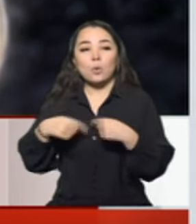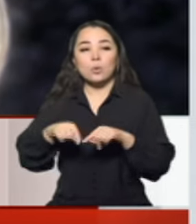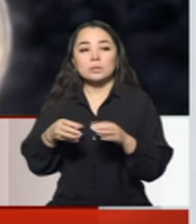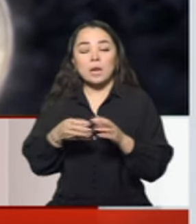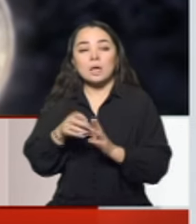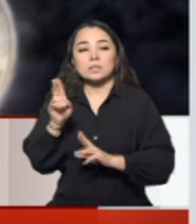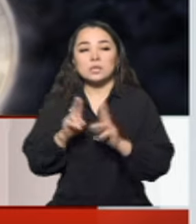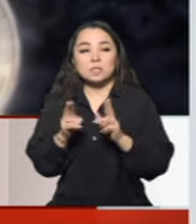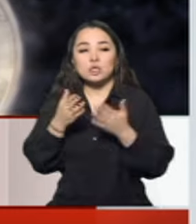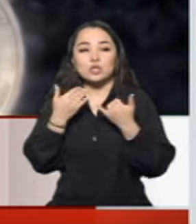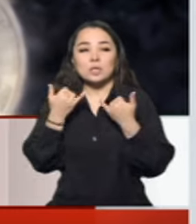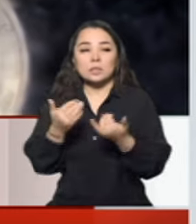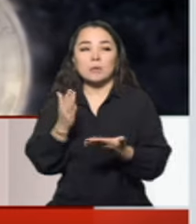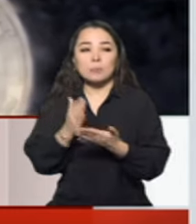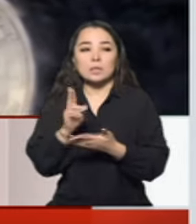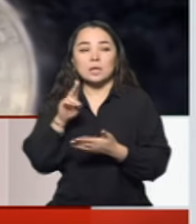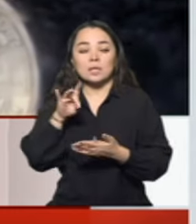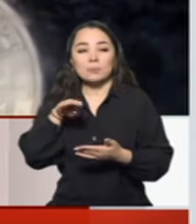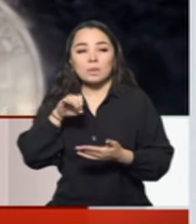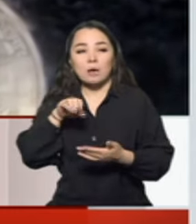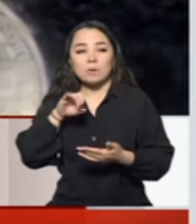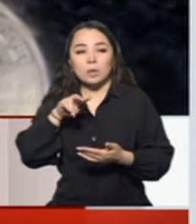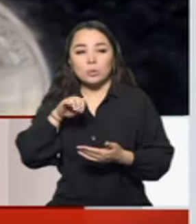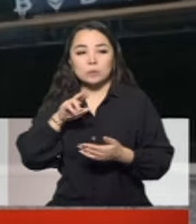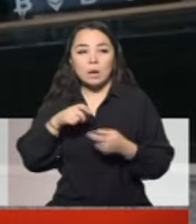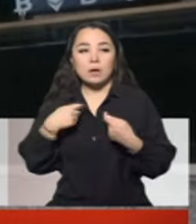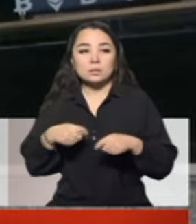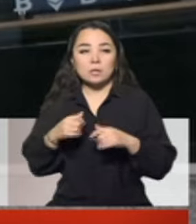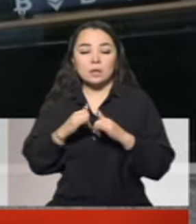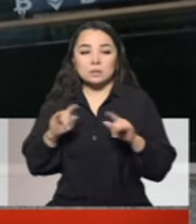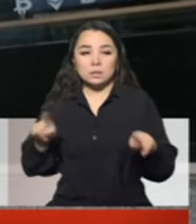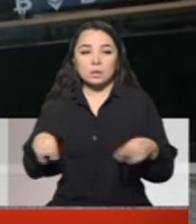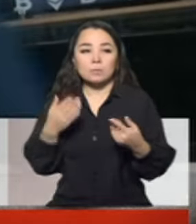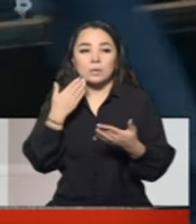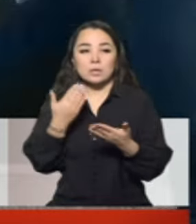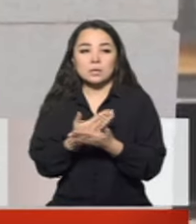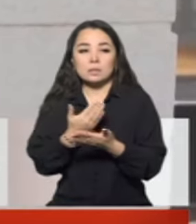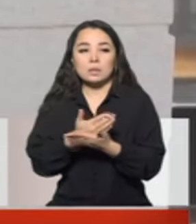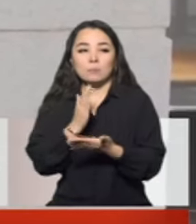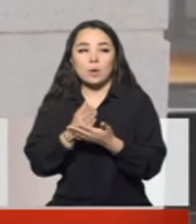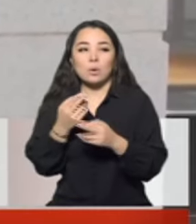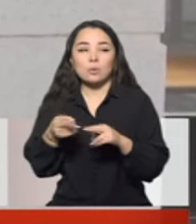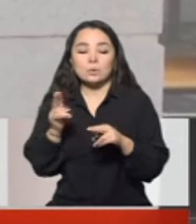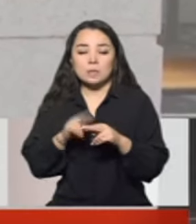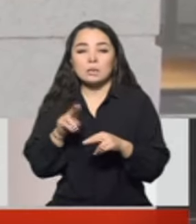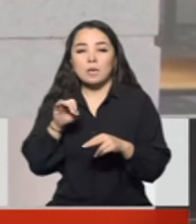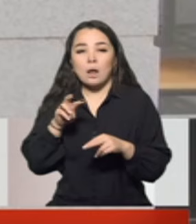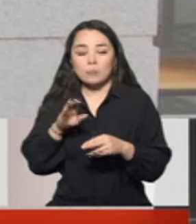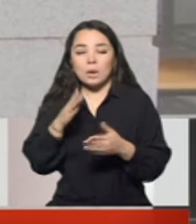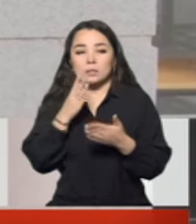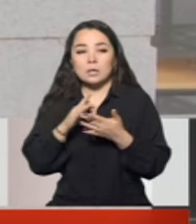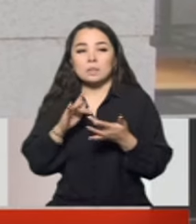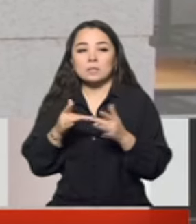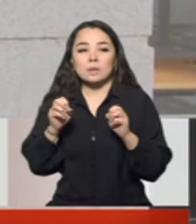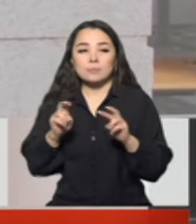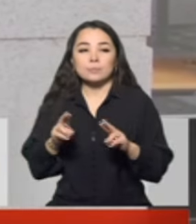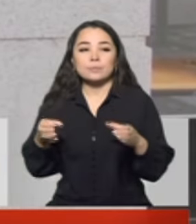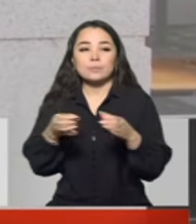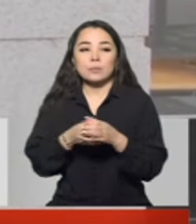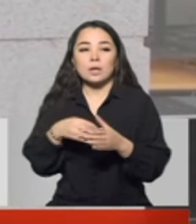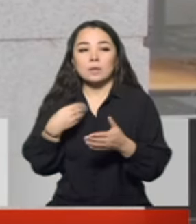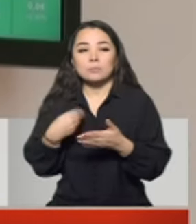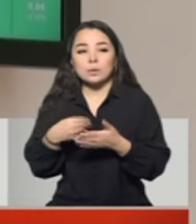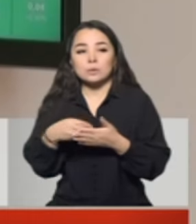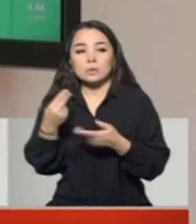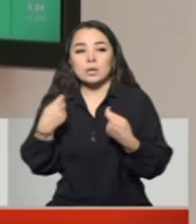органдарының ережелері жеңілдеп, криптовалюта нарығы өркендейді деген болжам себеп. Оның үстіне Трамптың әлеуметтік медиа компаниясы